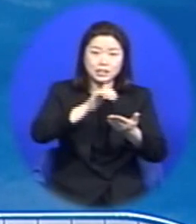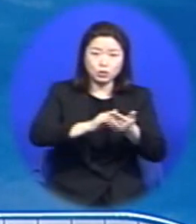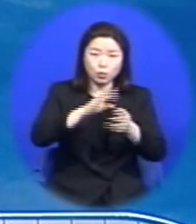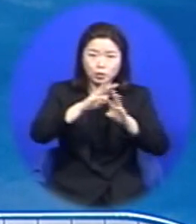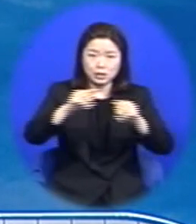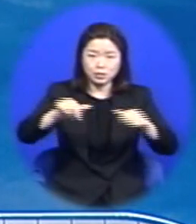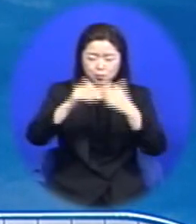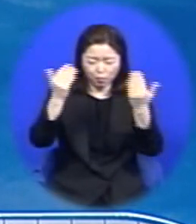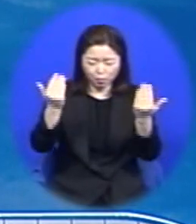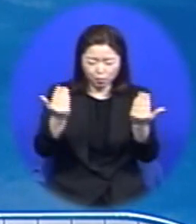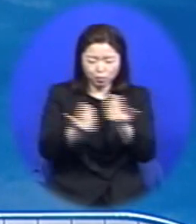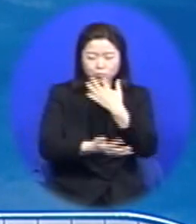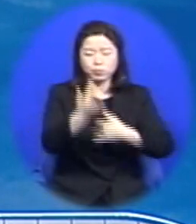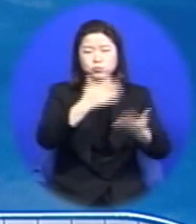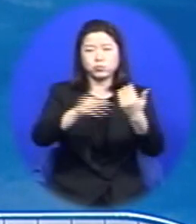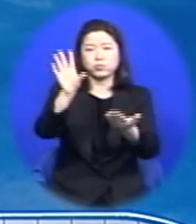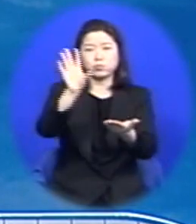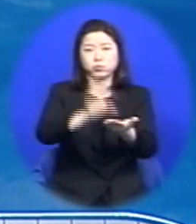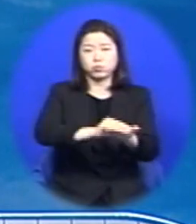태워버렸다.